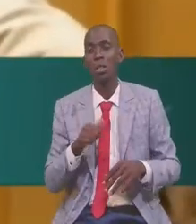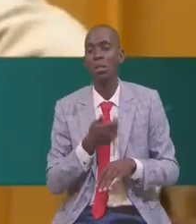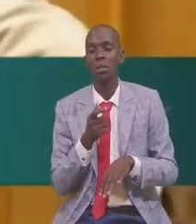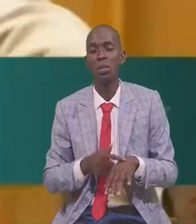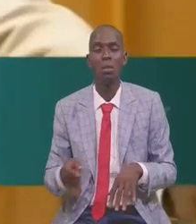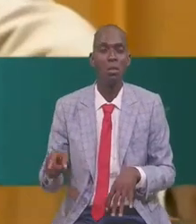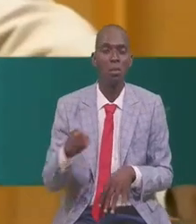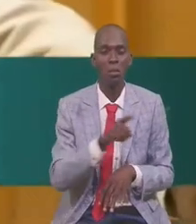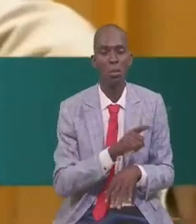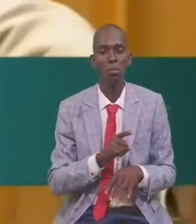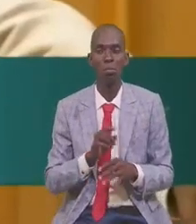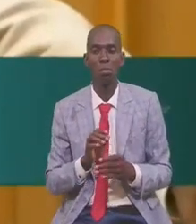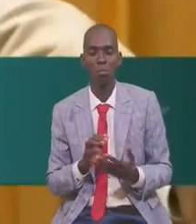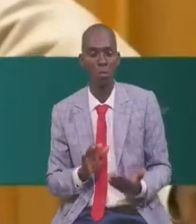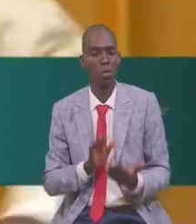chaque fois qu'elle